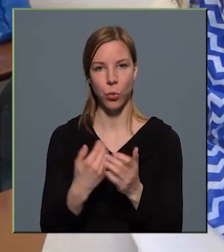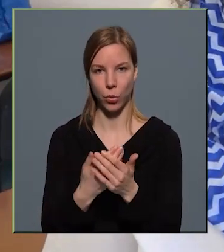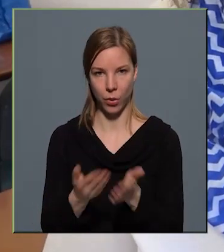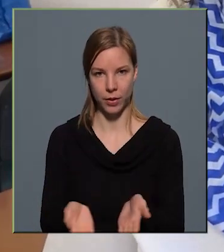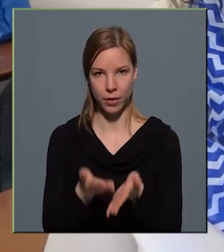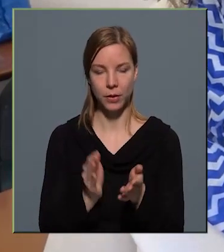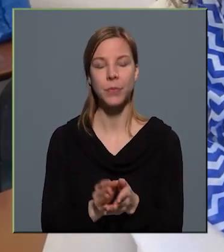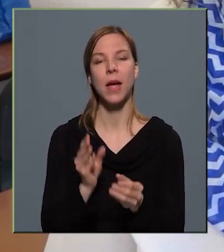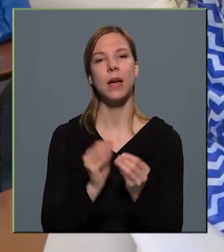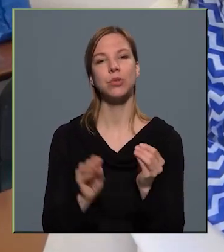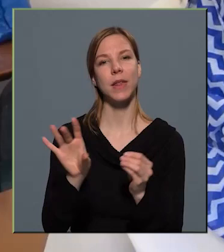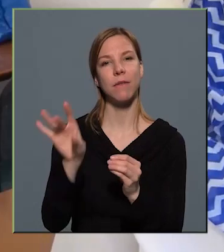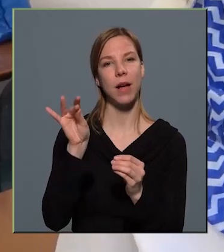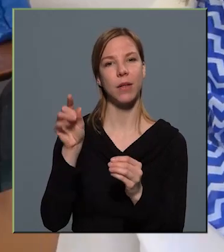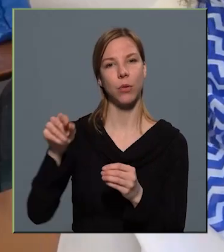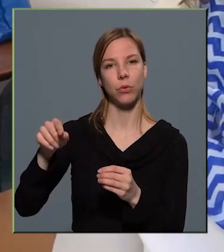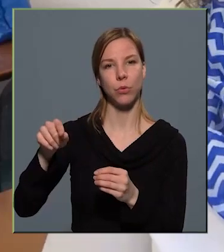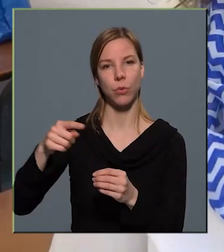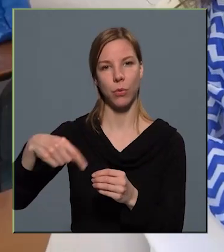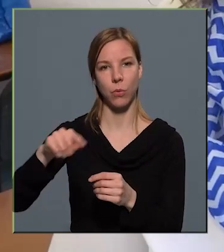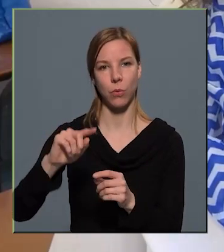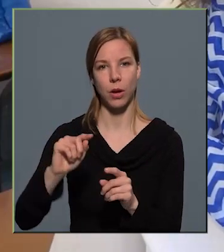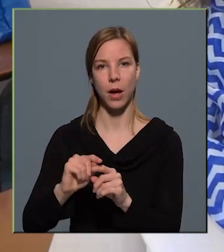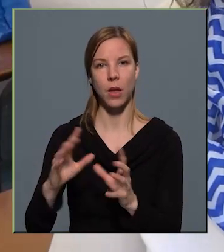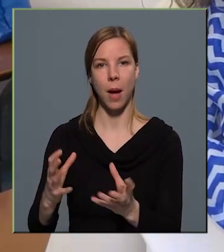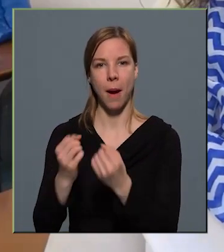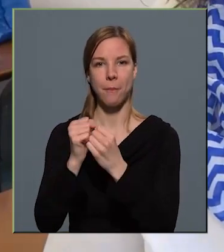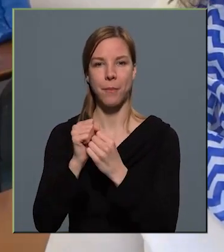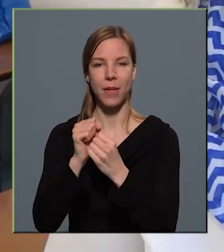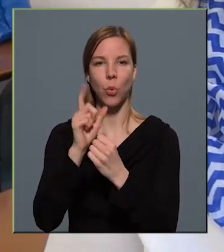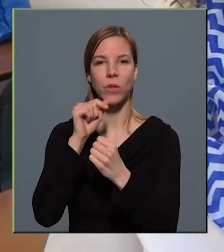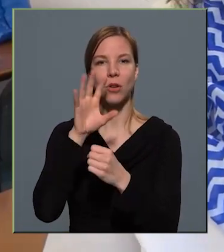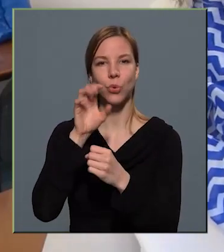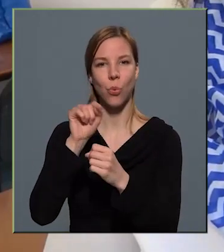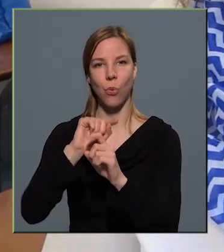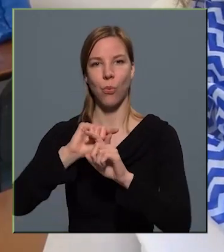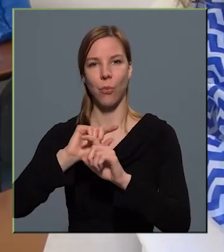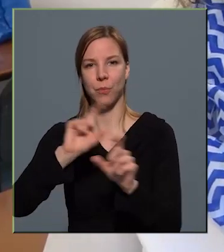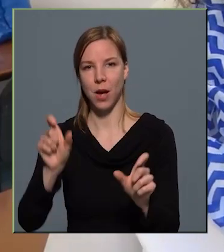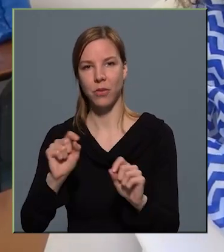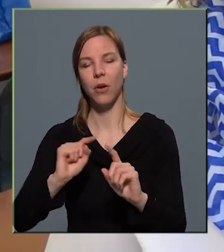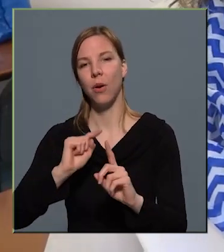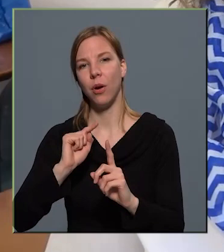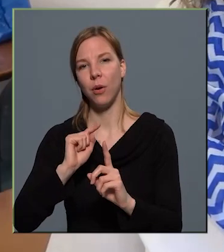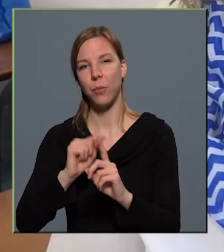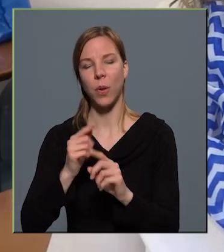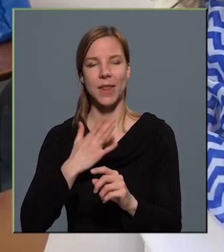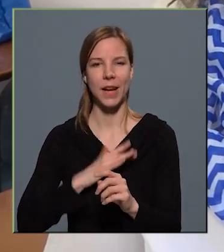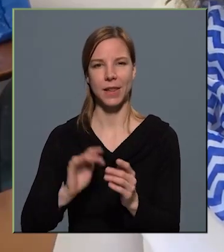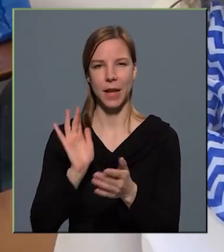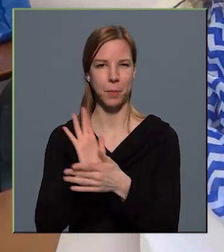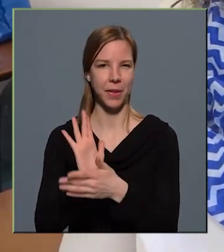És azért választottuk ki őket, eleve a mentőtacskó miatt. Azon kívül valóban azt szeretnénk bizonyítani,